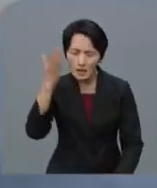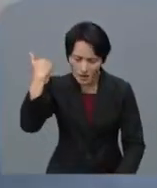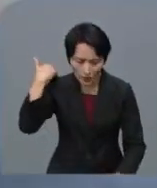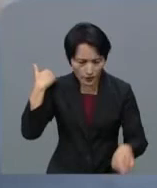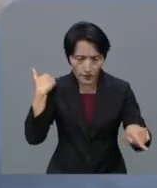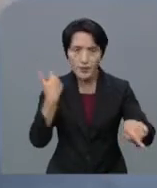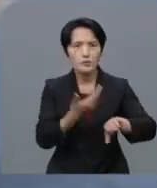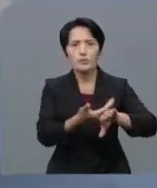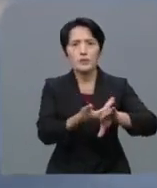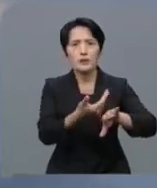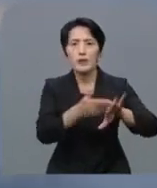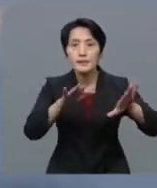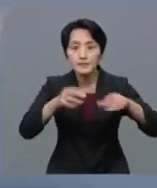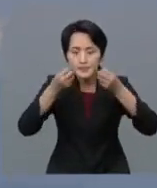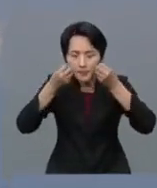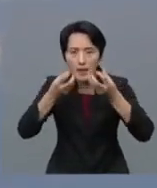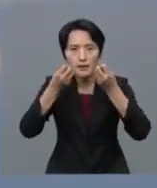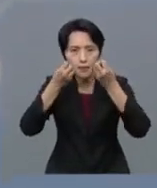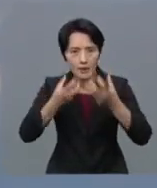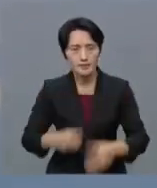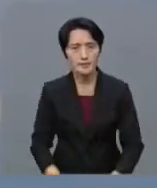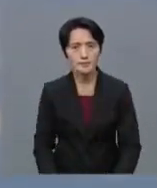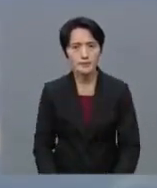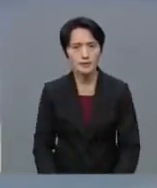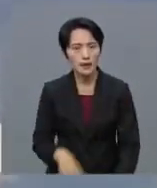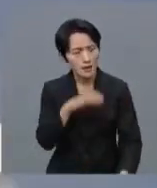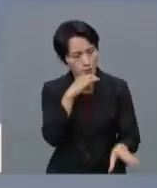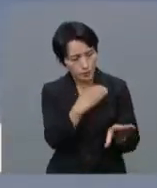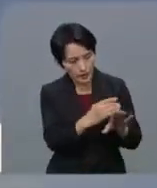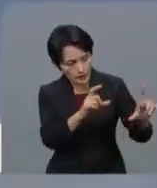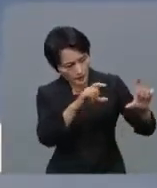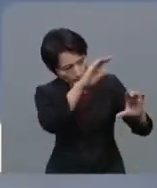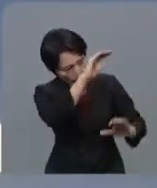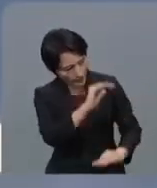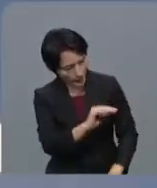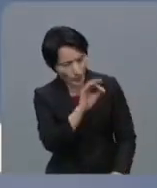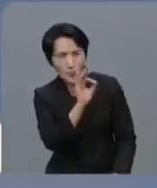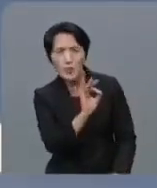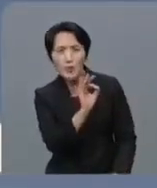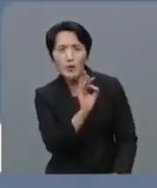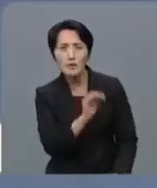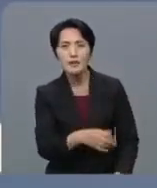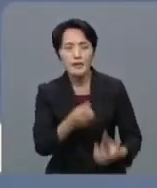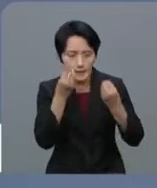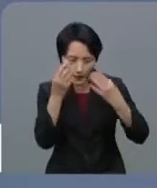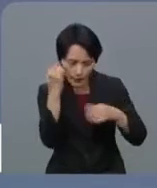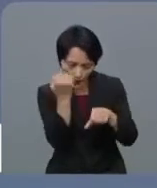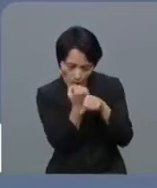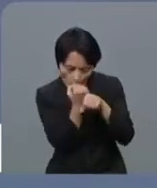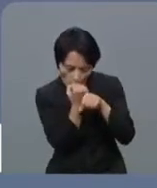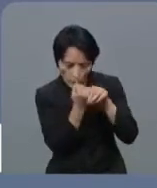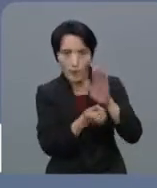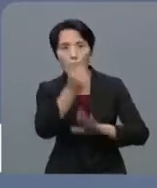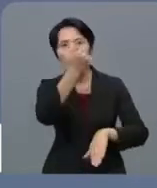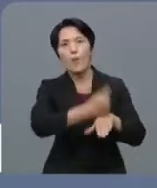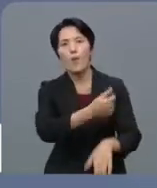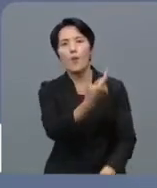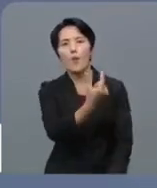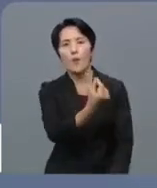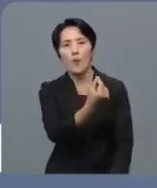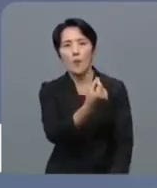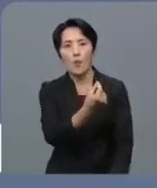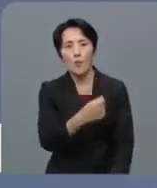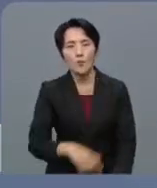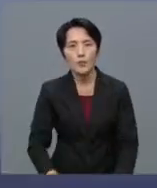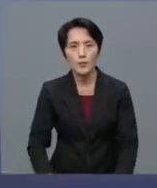вооружений имеет большое стратегическое значение для повышения мощь и ультрасовременной обороны и науки и техники